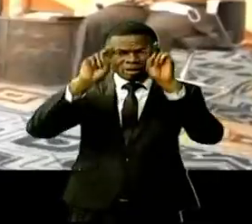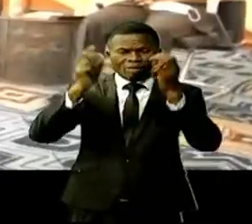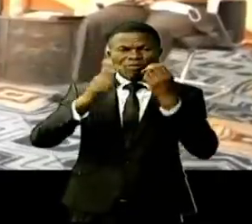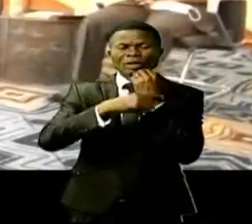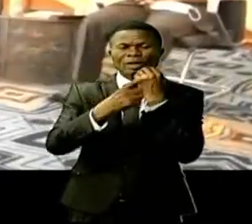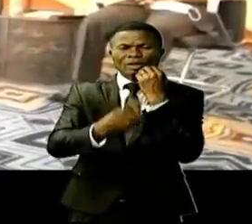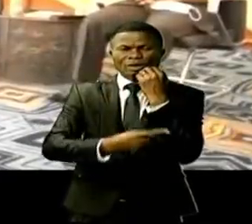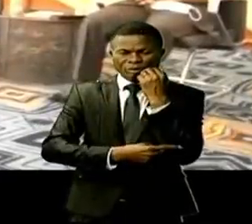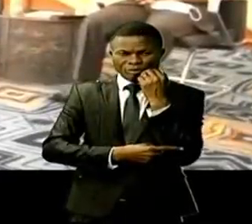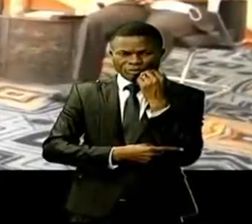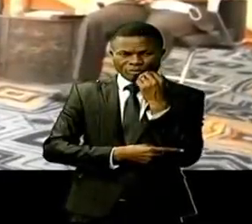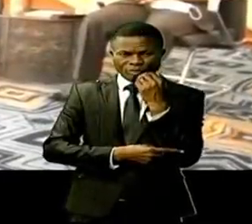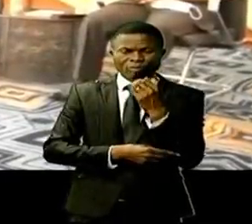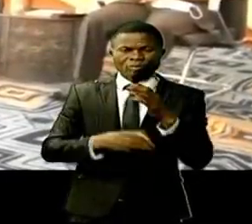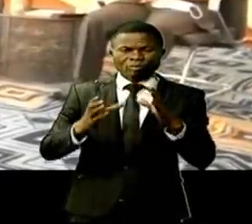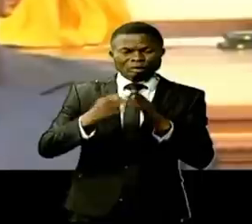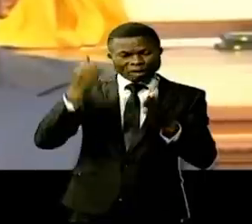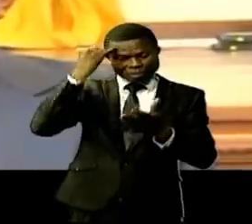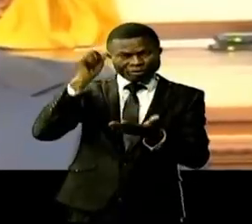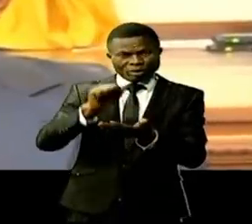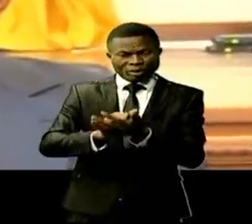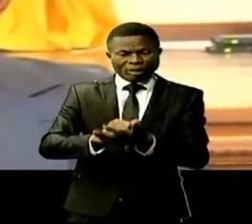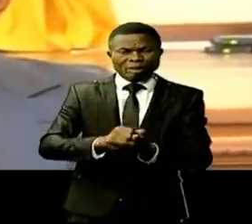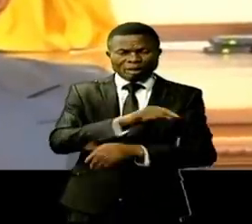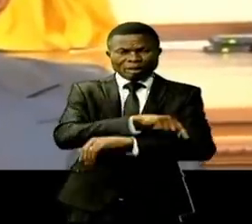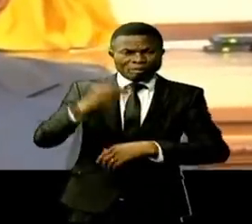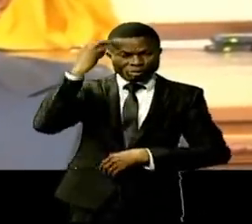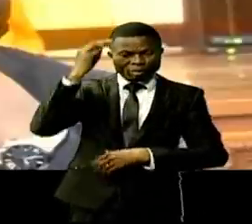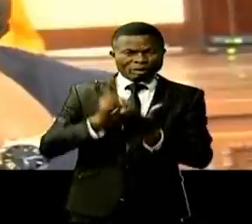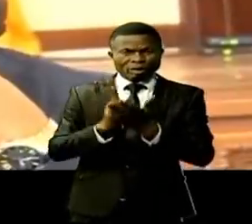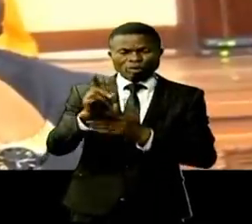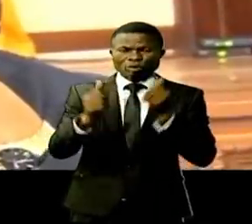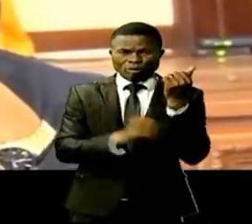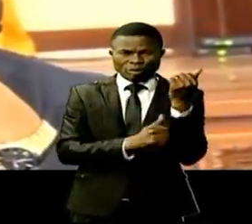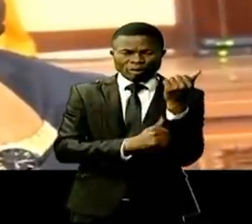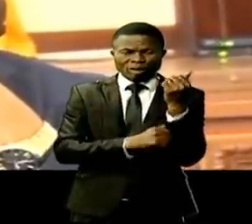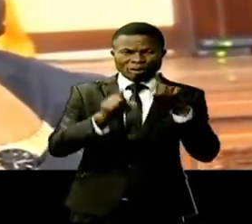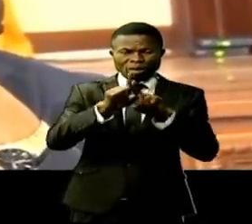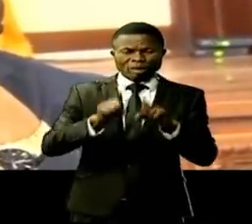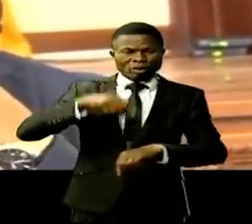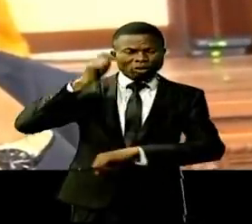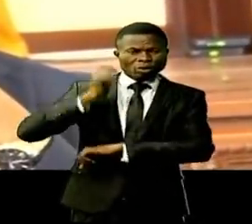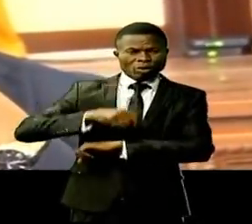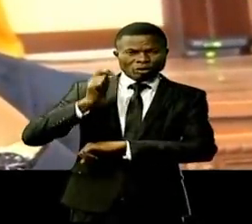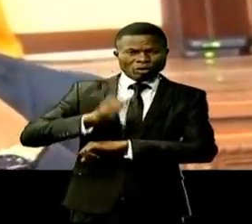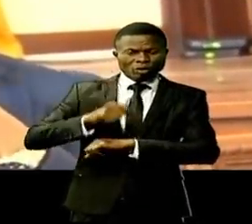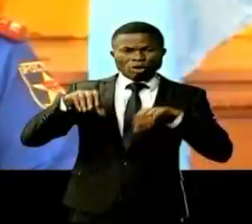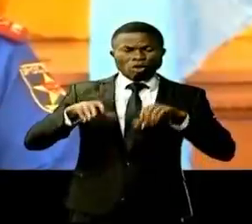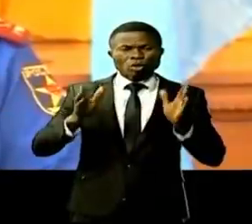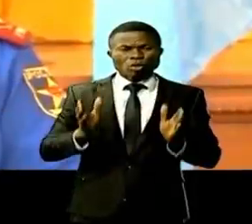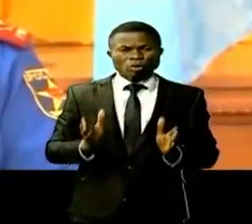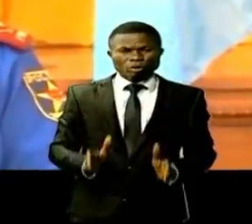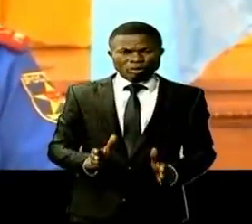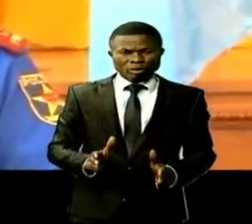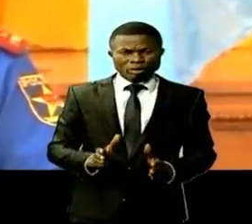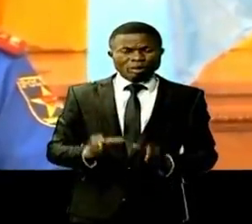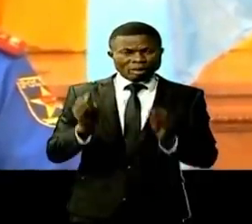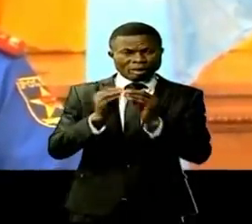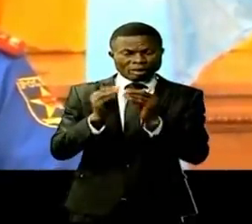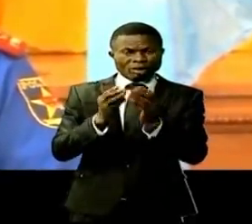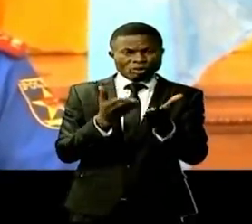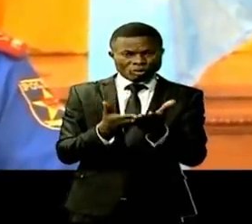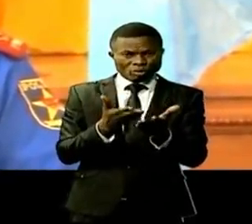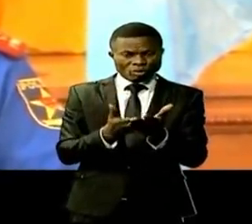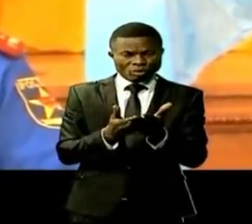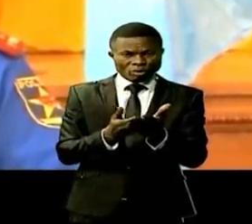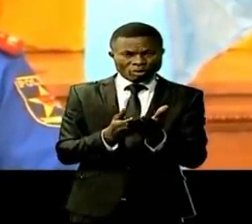Sous l'égide du BCNUDH, des ministères des droits humains et de la justice congolaise, ces assises ont